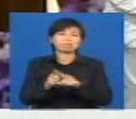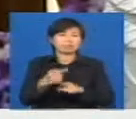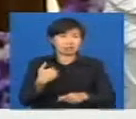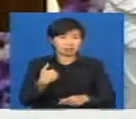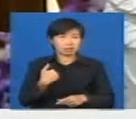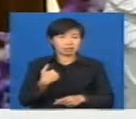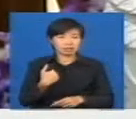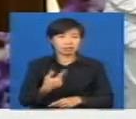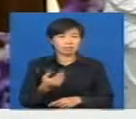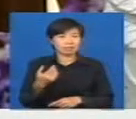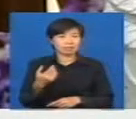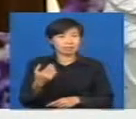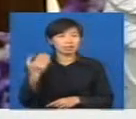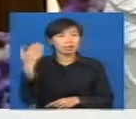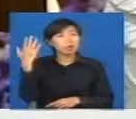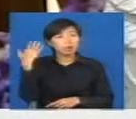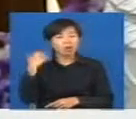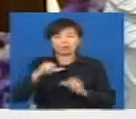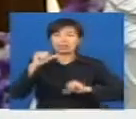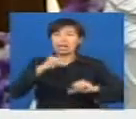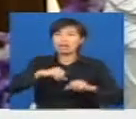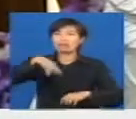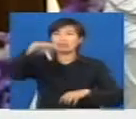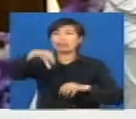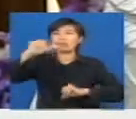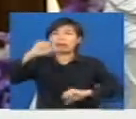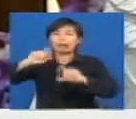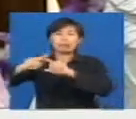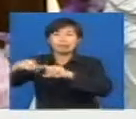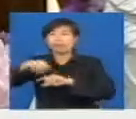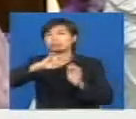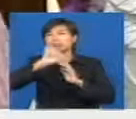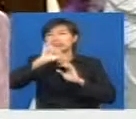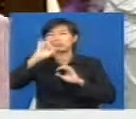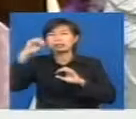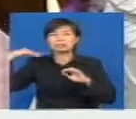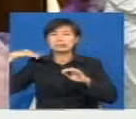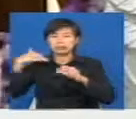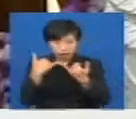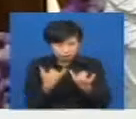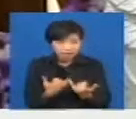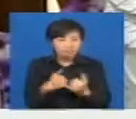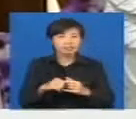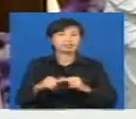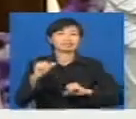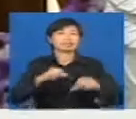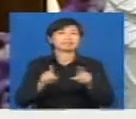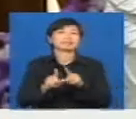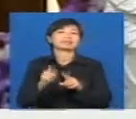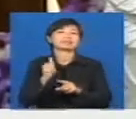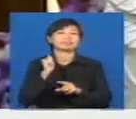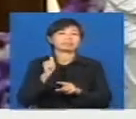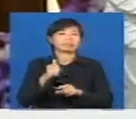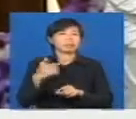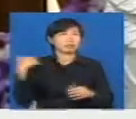คยเล่นตรงนี้มาอีกเลยไปเล่นตามโรงละครอะไรแล้วคราวนี้กลับมาเล่นที่เดิม ที่เดิมที่เดิม คนที่เขาทำ เสียง นะคนที่เขาทำครั้งแรกเนื่องจากวัน